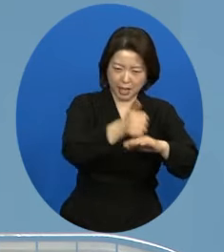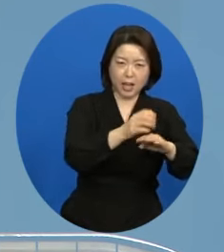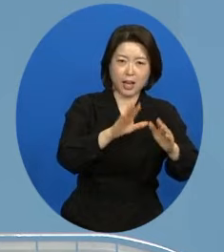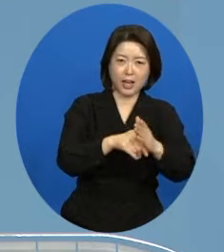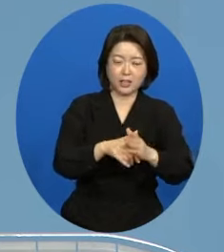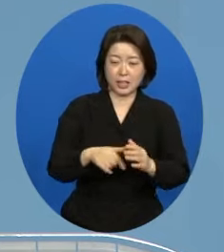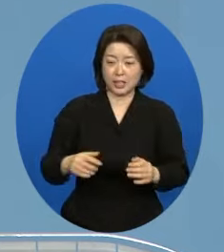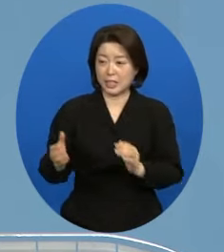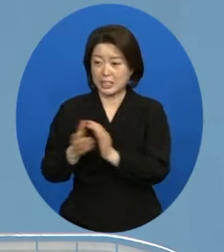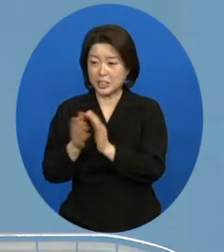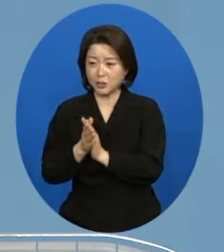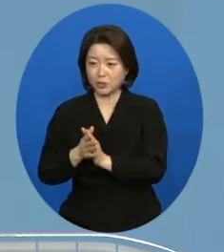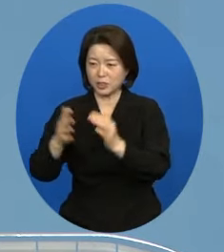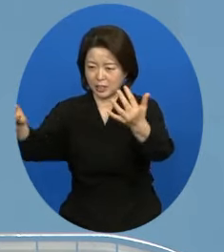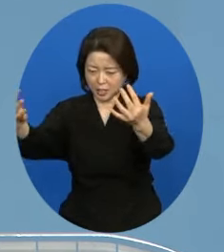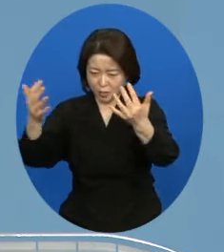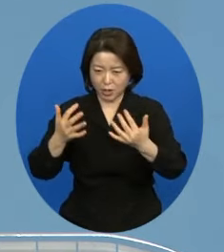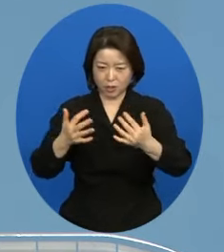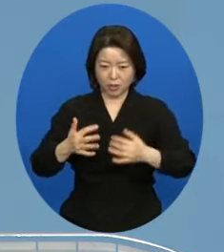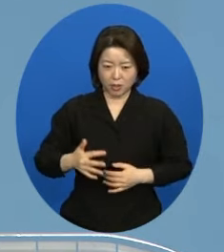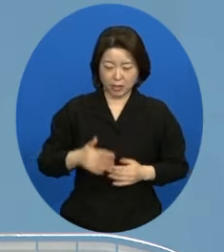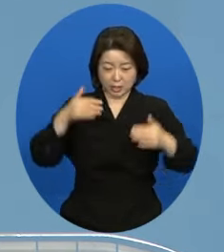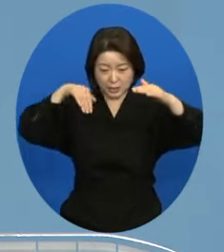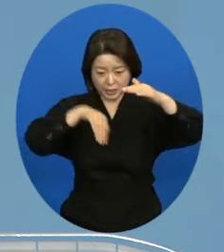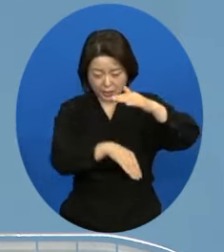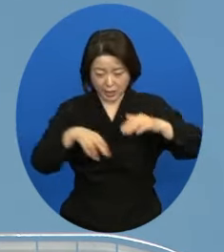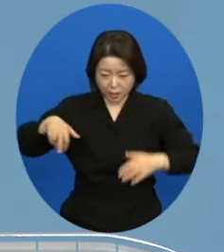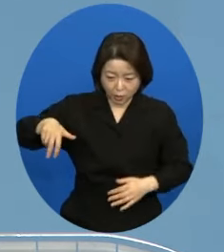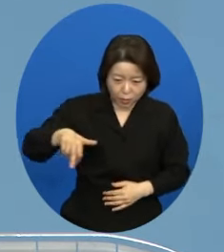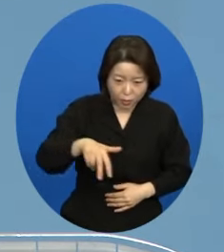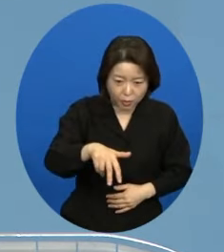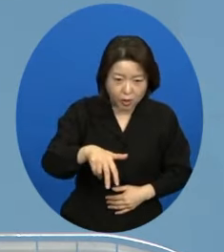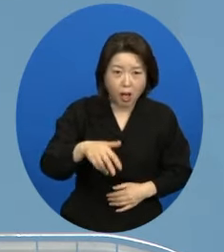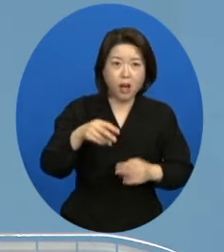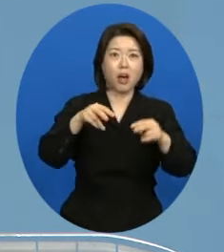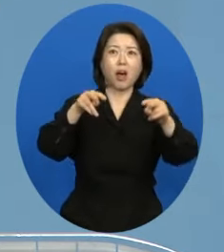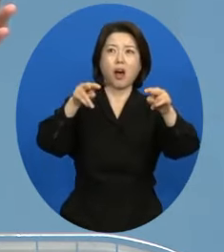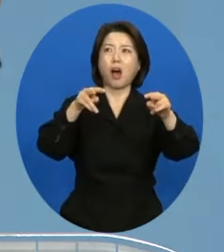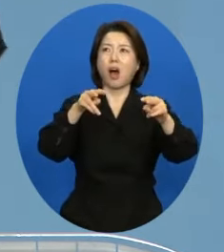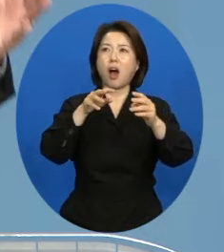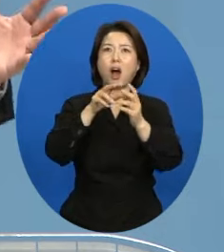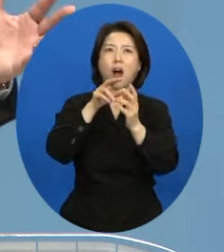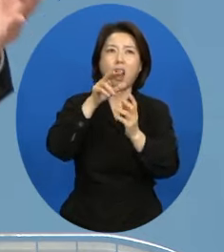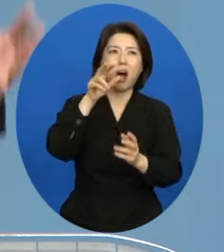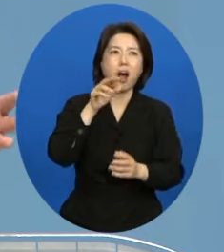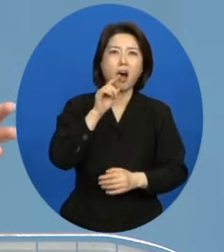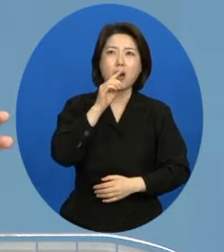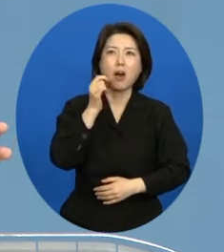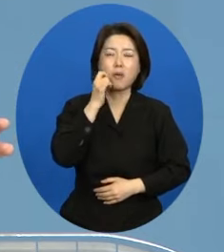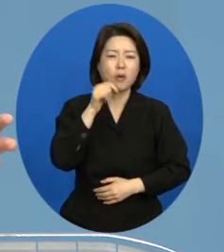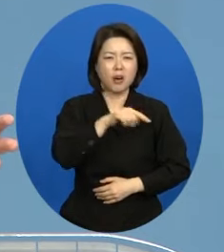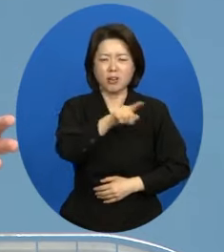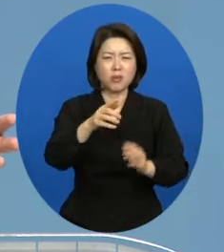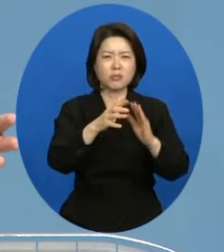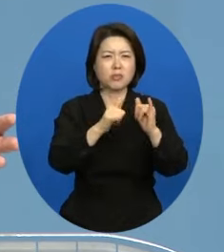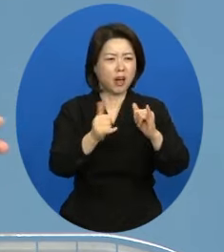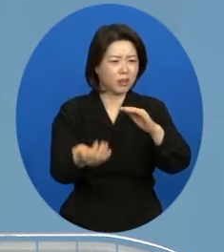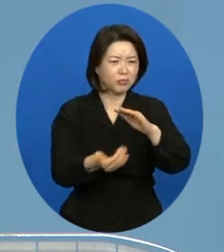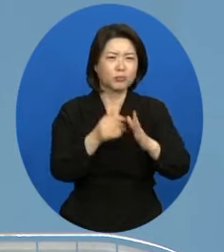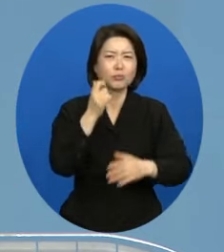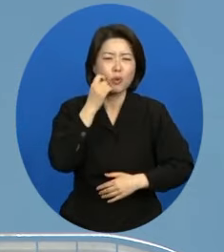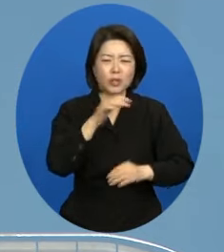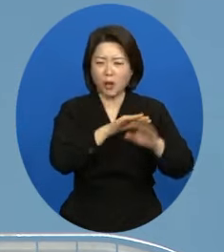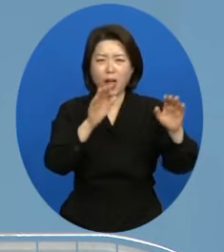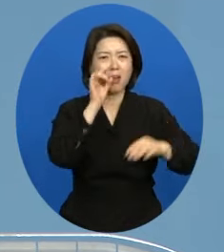이곳에 딱 내려오셨습니다 다들 아무런 말을 못 한 거예 이거는 사람이 못 한다